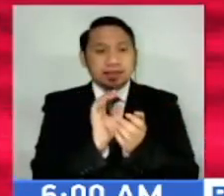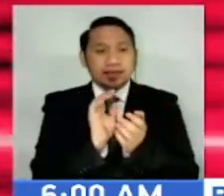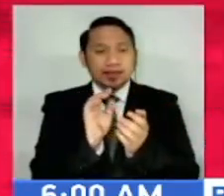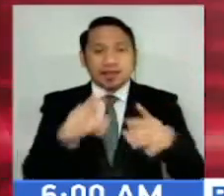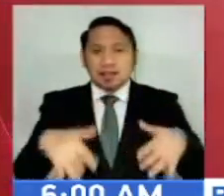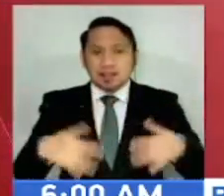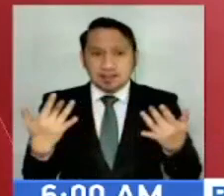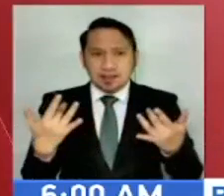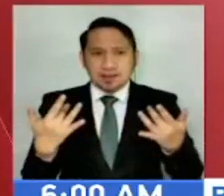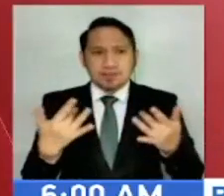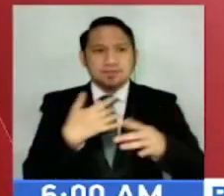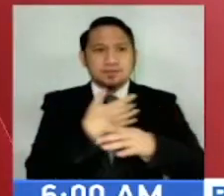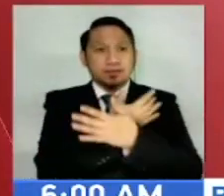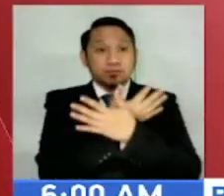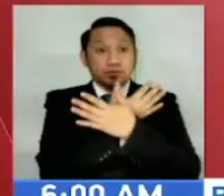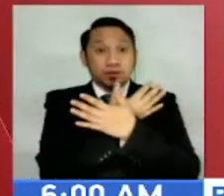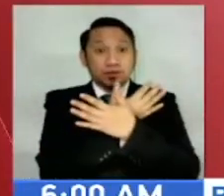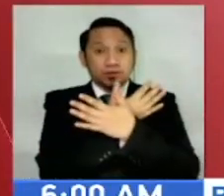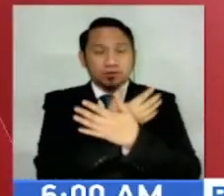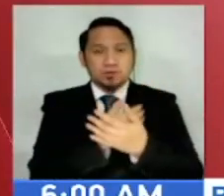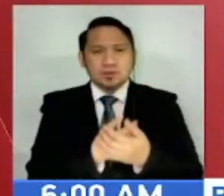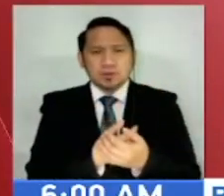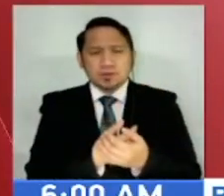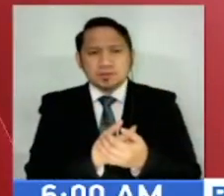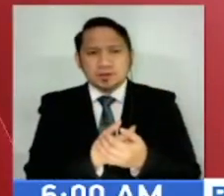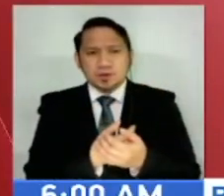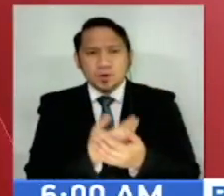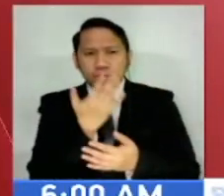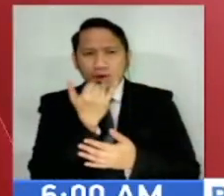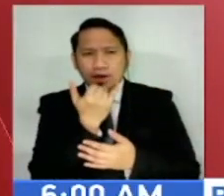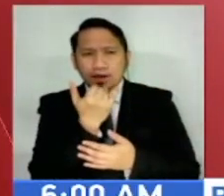Kai. Darlene, ba't naman ganun ang kahaba ang hintay?